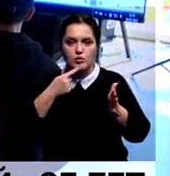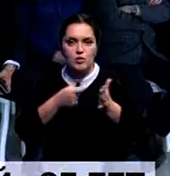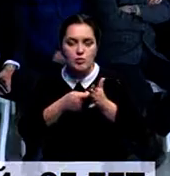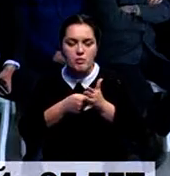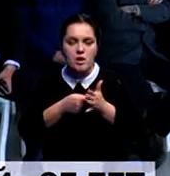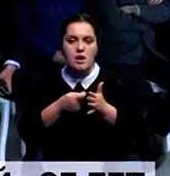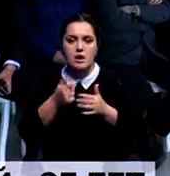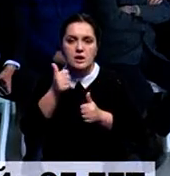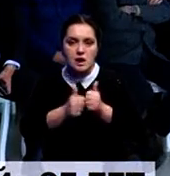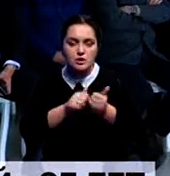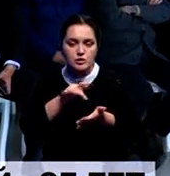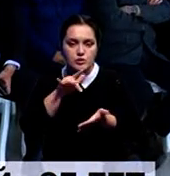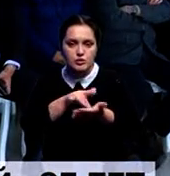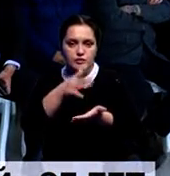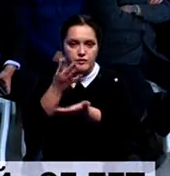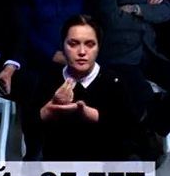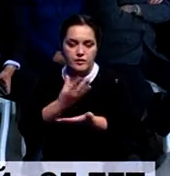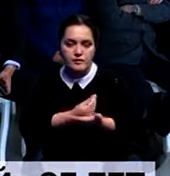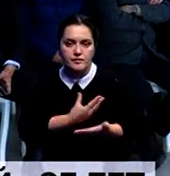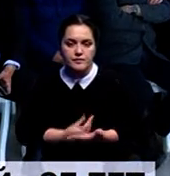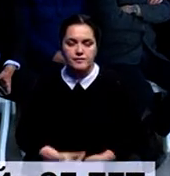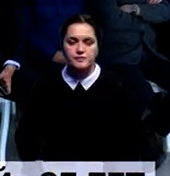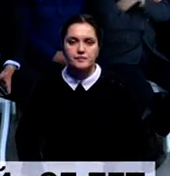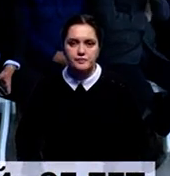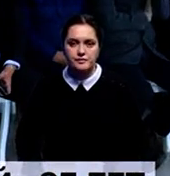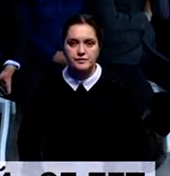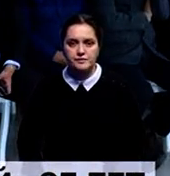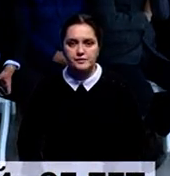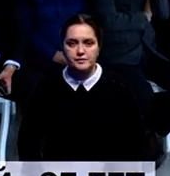каждом регионе. Наталья Салькова, Булат Молдагалиев, Актобе, Хабар 24.